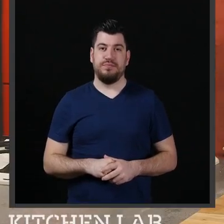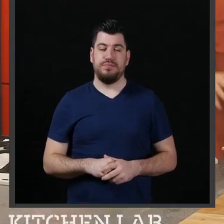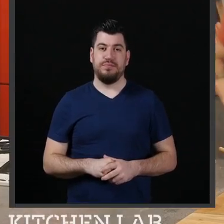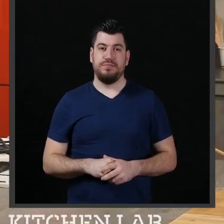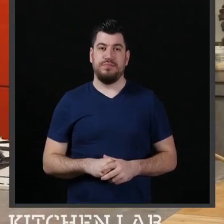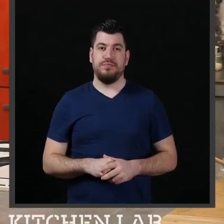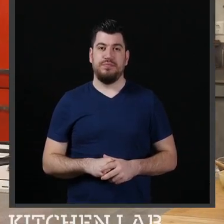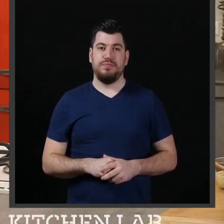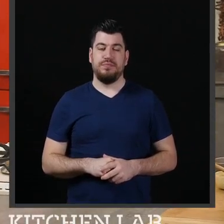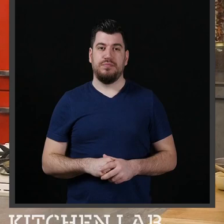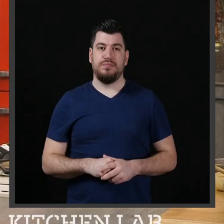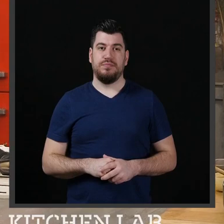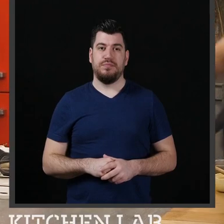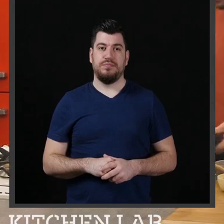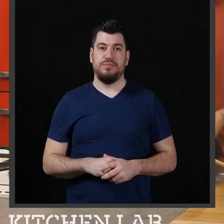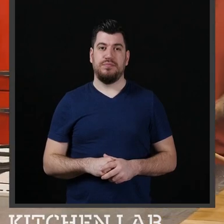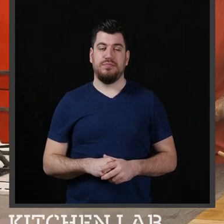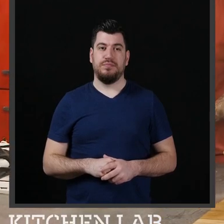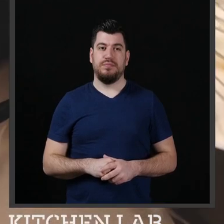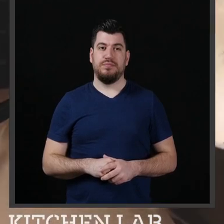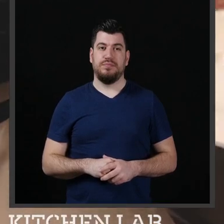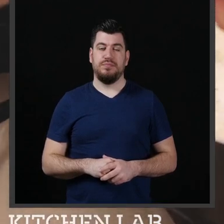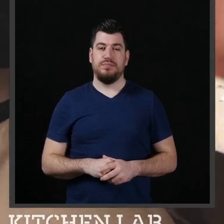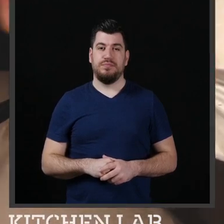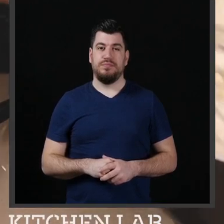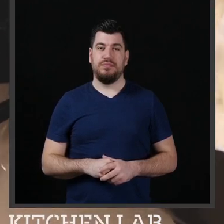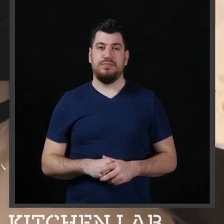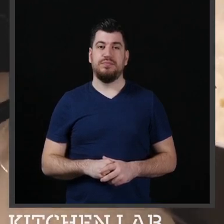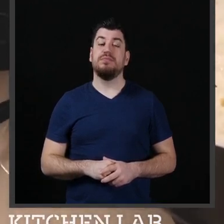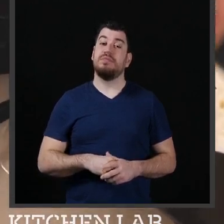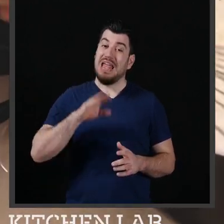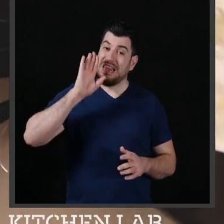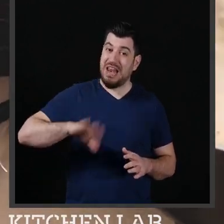Οχ! Αλάτι πέρι στην άκρη, τελευταίο ανακάτεμα